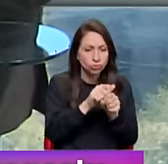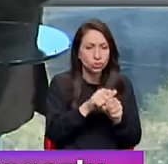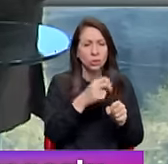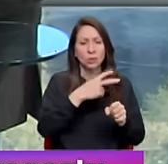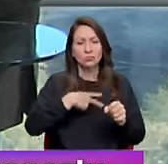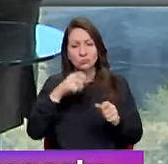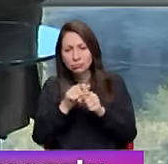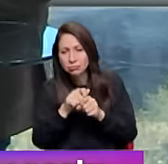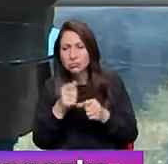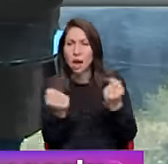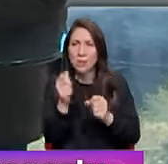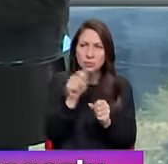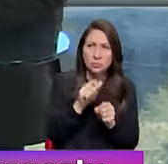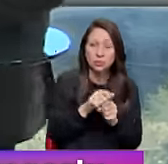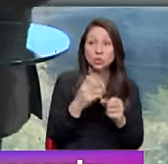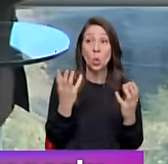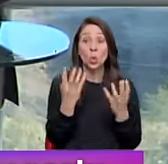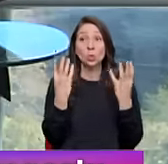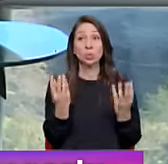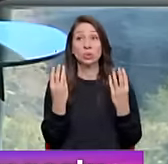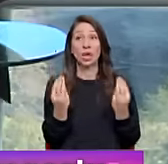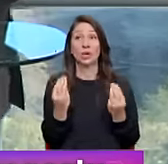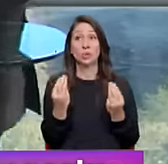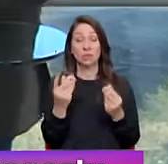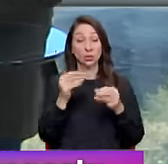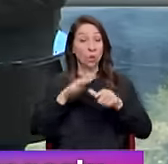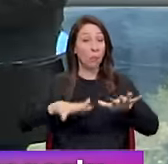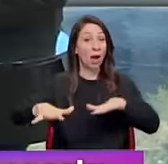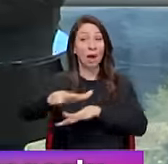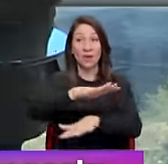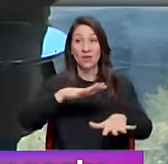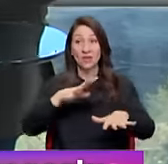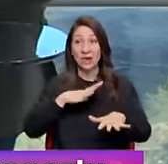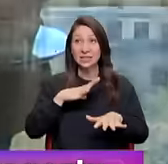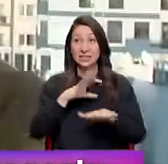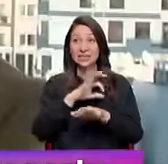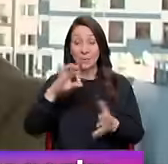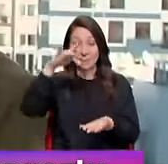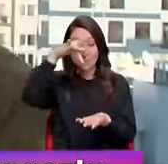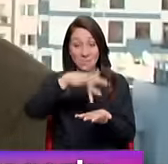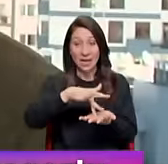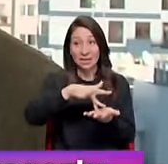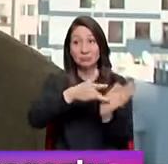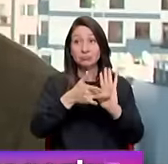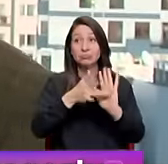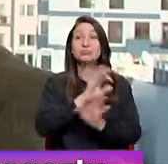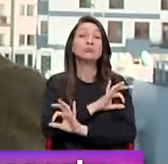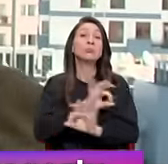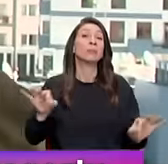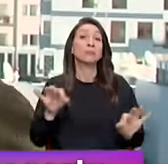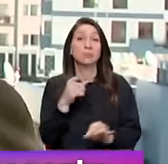araç gereç tamir edilirdi. Acayip güzel bir arazisi vardı. Ve tam merkezi, hakikaten de merkezdi